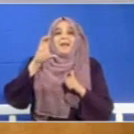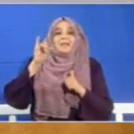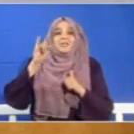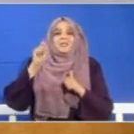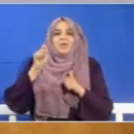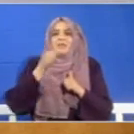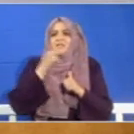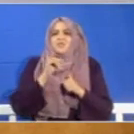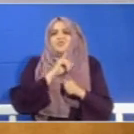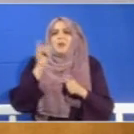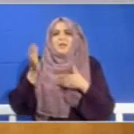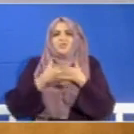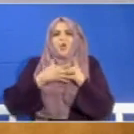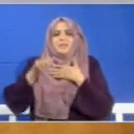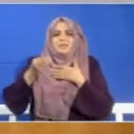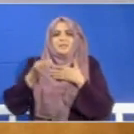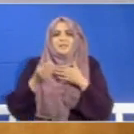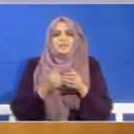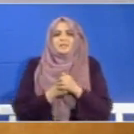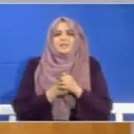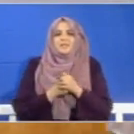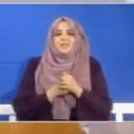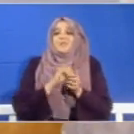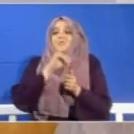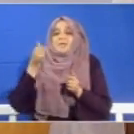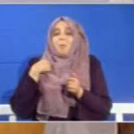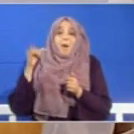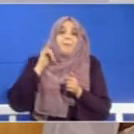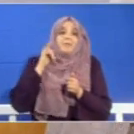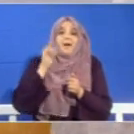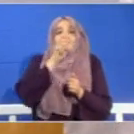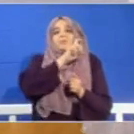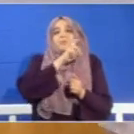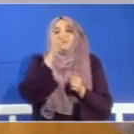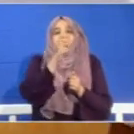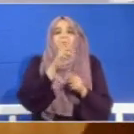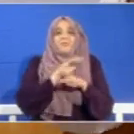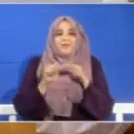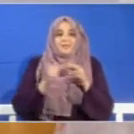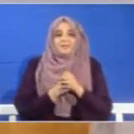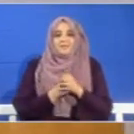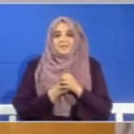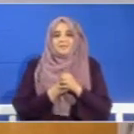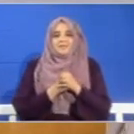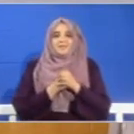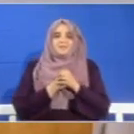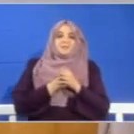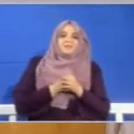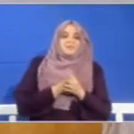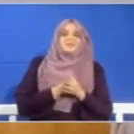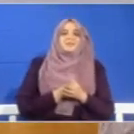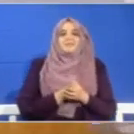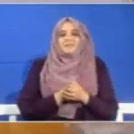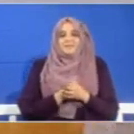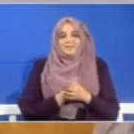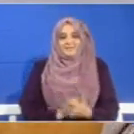خرج النبي صلى الله عليه وسلم حتى أطيبه. سبحان الله، يعني حتى أطليه بالطيبة، يعني يخرج برائحة